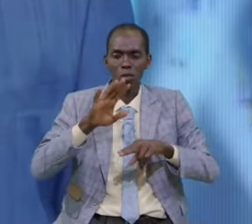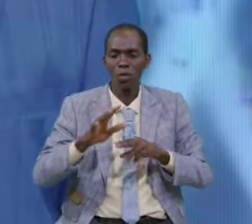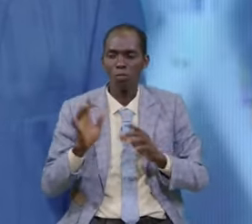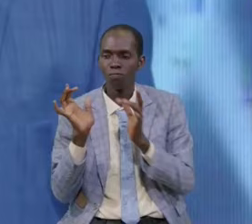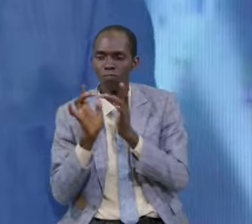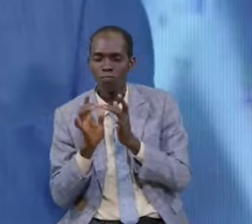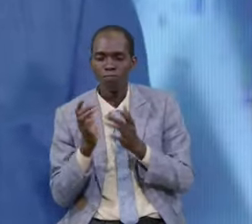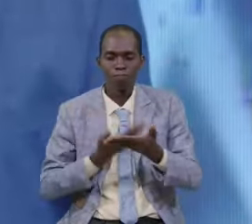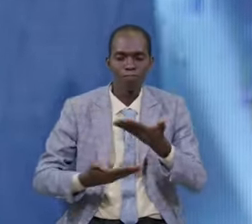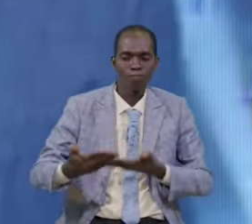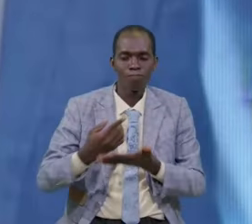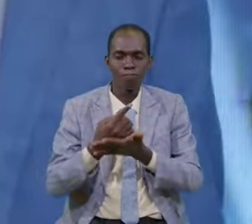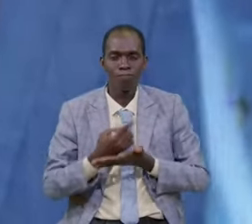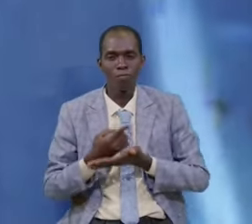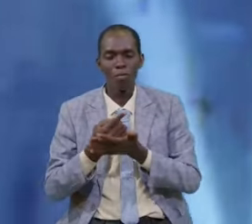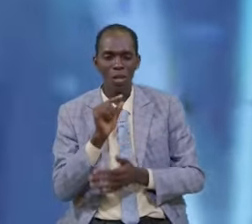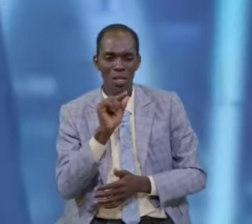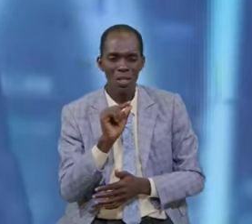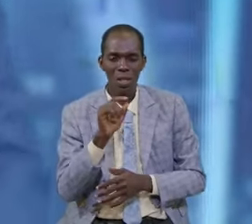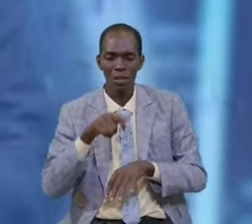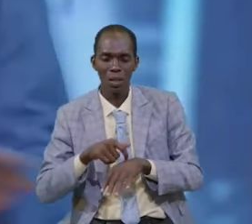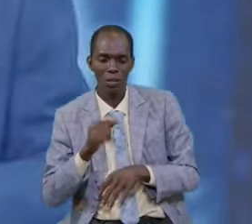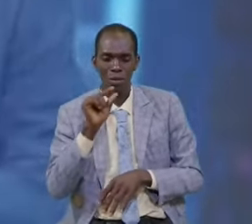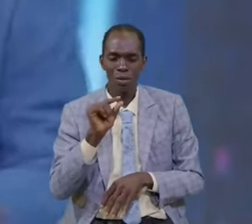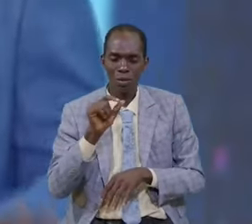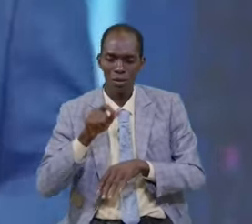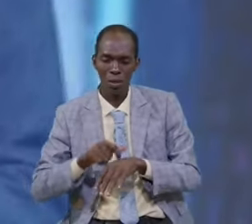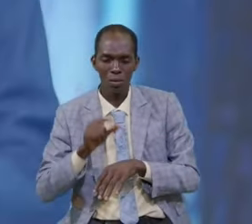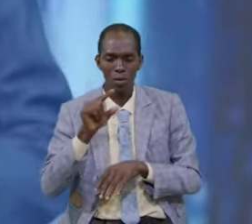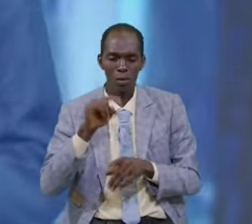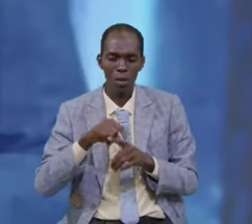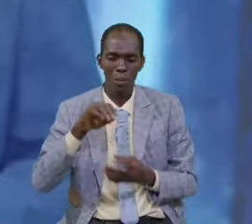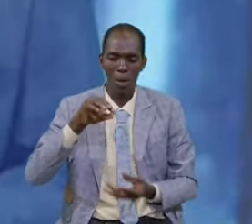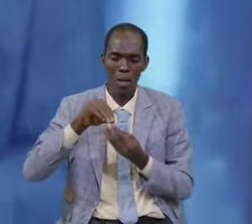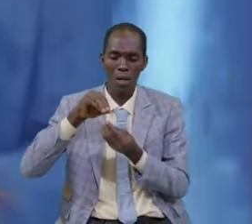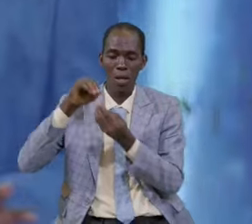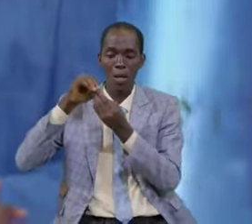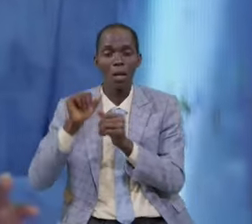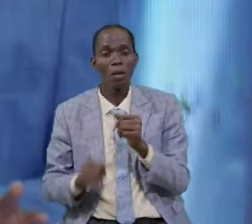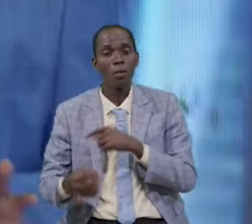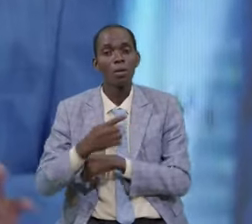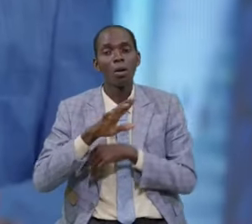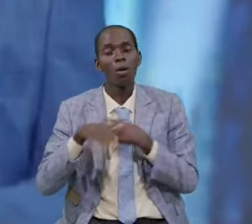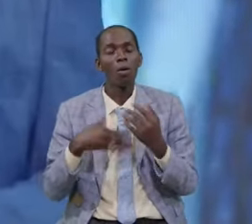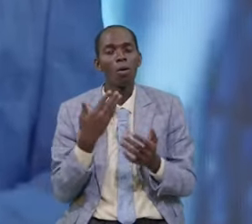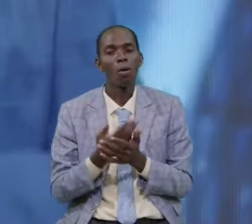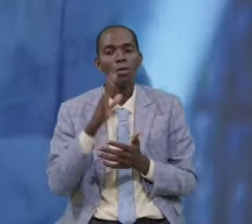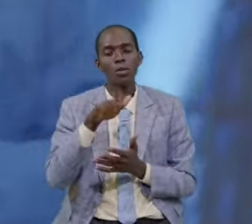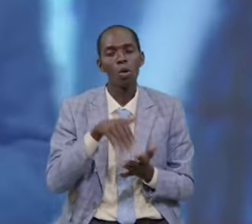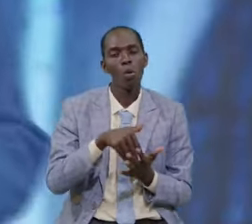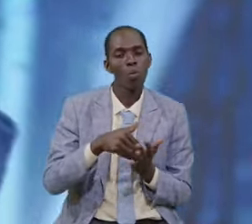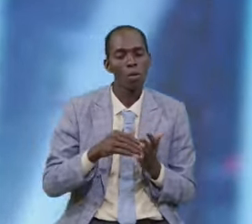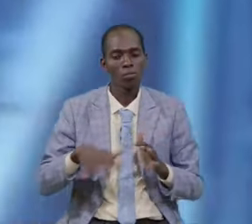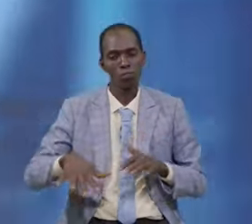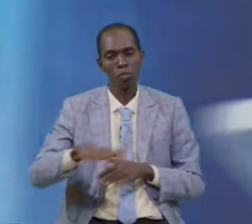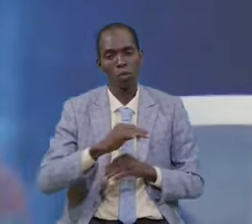Un peu par moment, un pas par moment, chaque jour, tous les domaines de ta vie, quand tu considères les